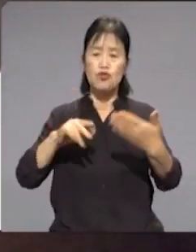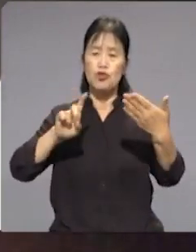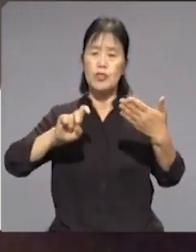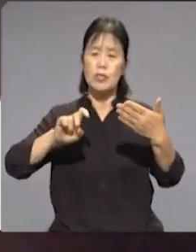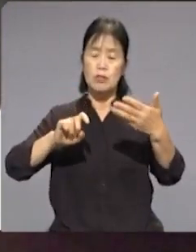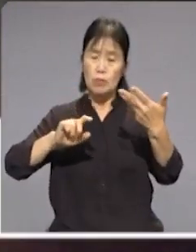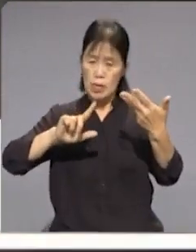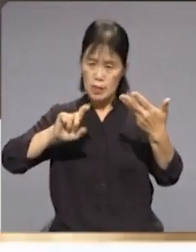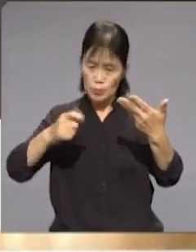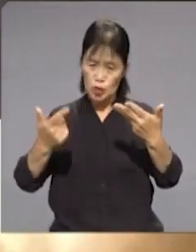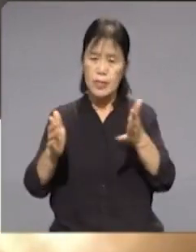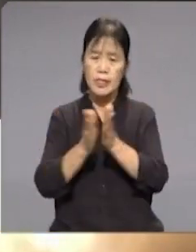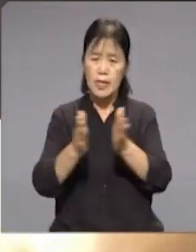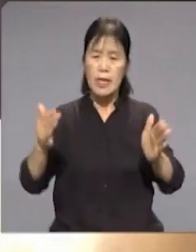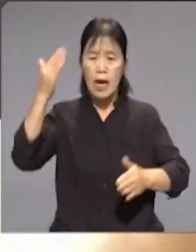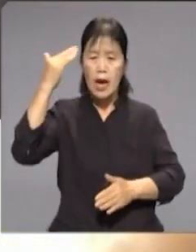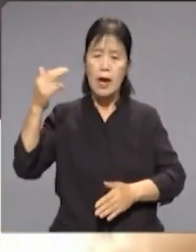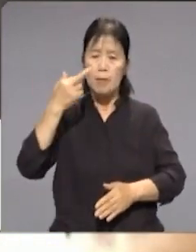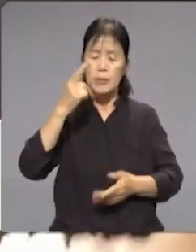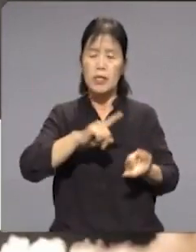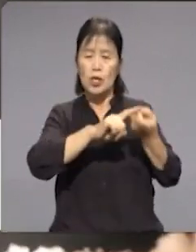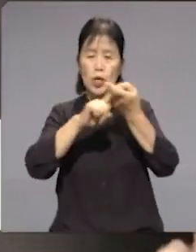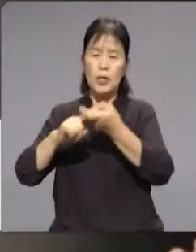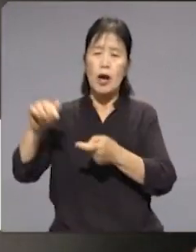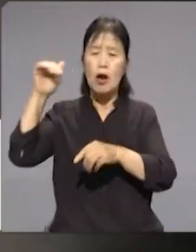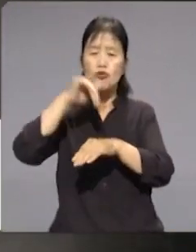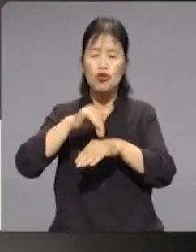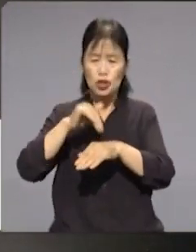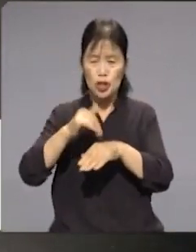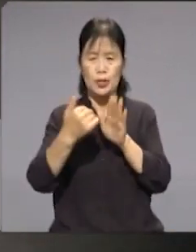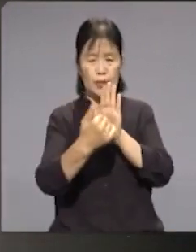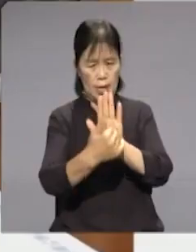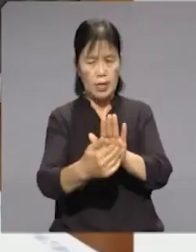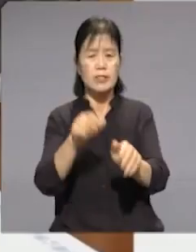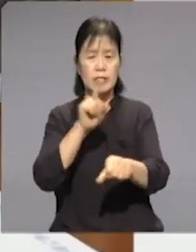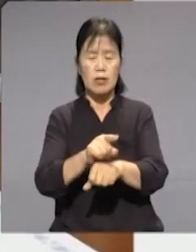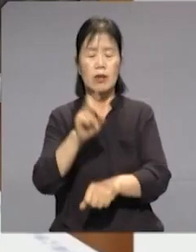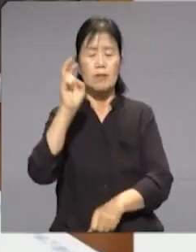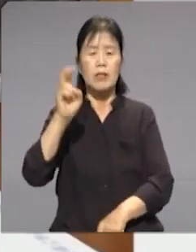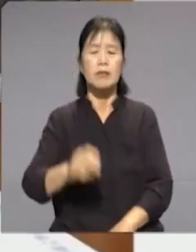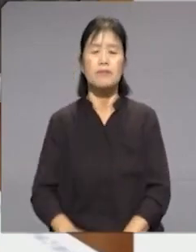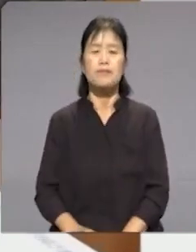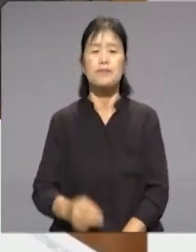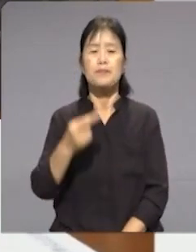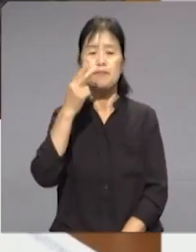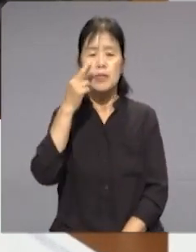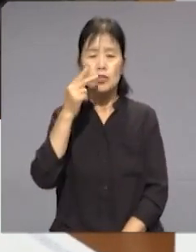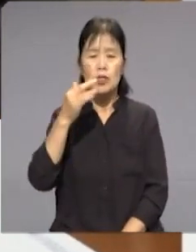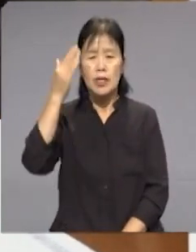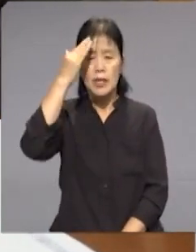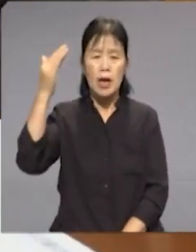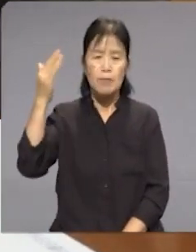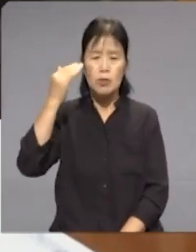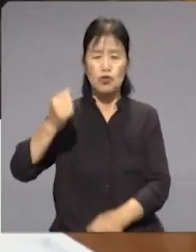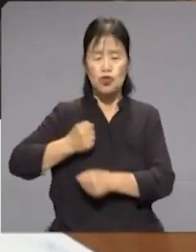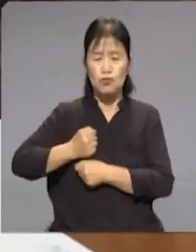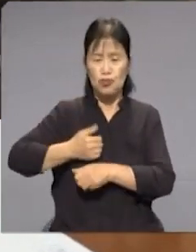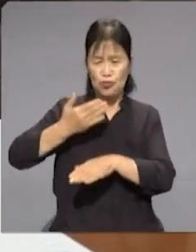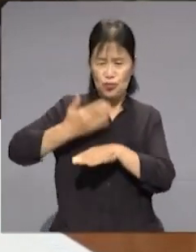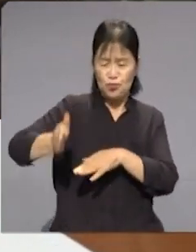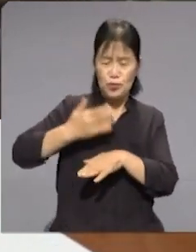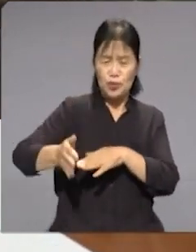시작해 오늘 끝난 한미연합연습 대응 성격으로 풀이됩니다. 미국과 대한민국 군부